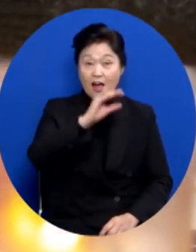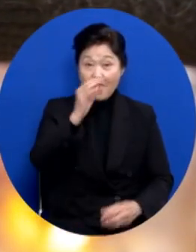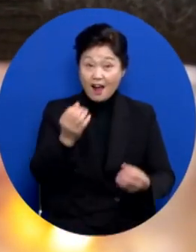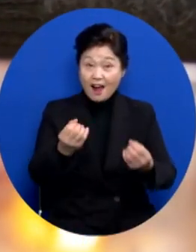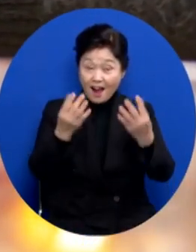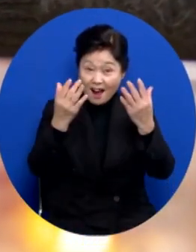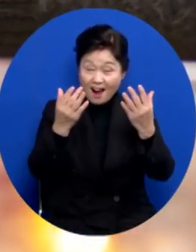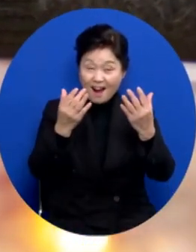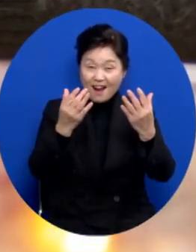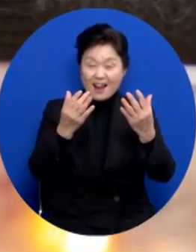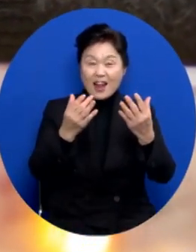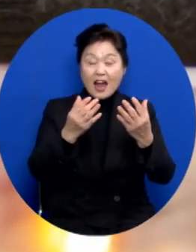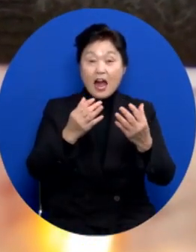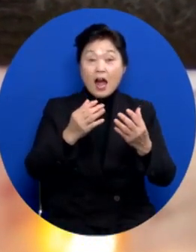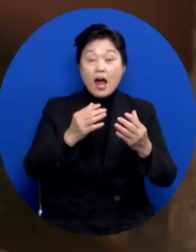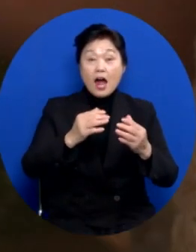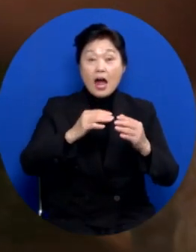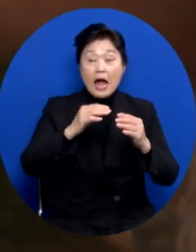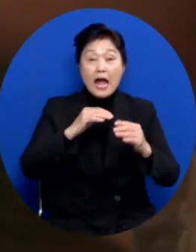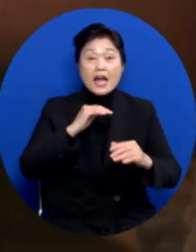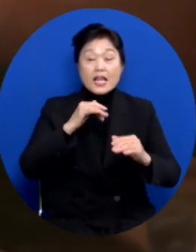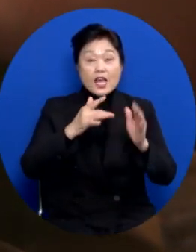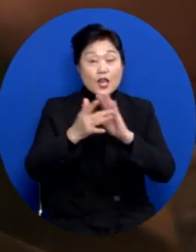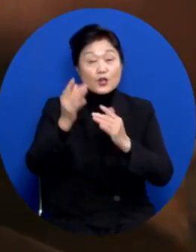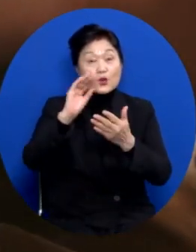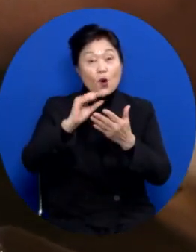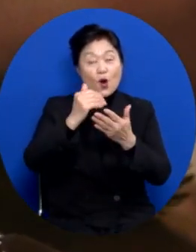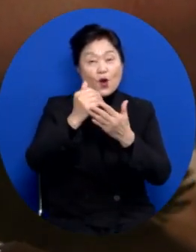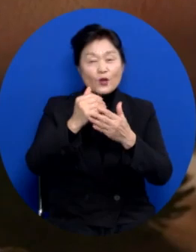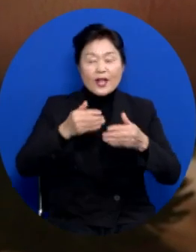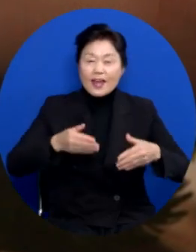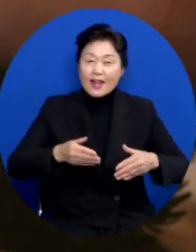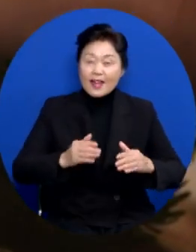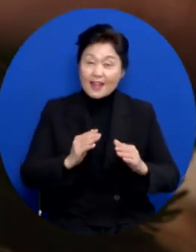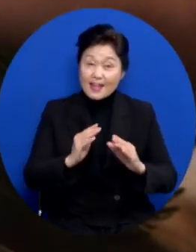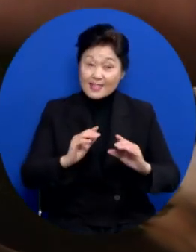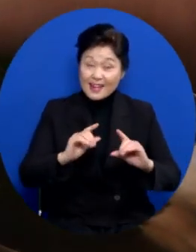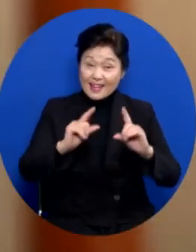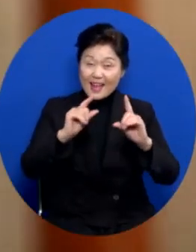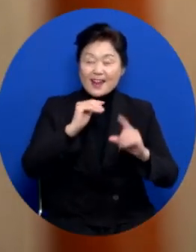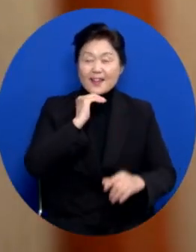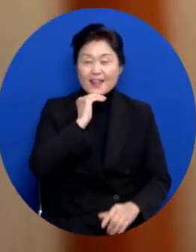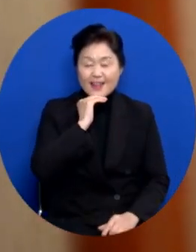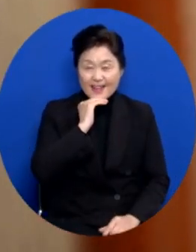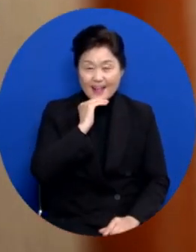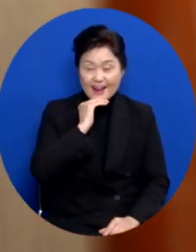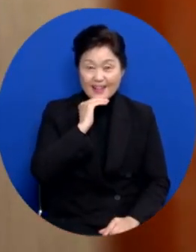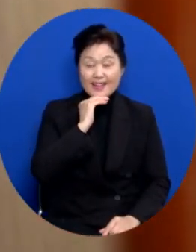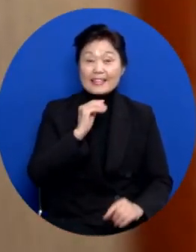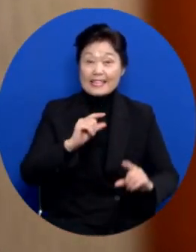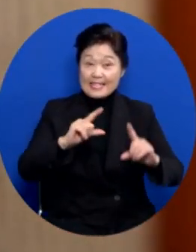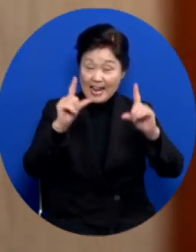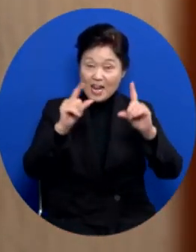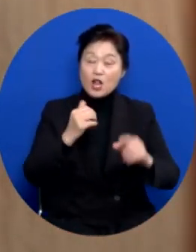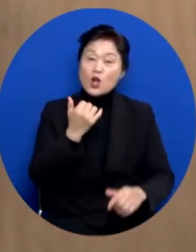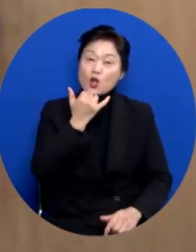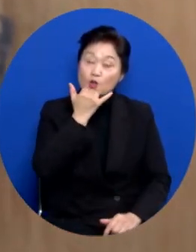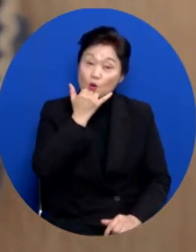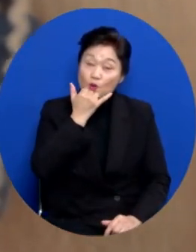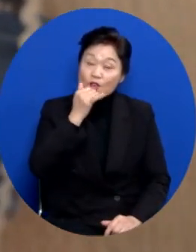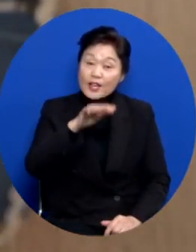성탄절 전 4주 동안 예수 그리스도 탄생을 기념하며 기다리는 대림절. 19세기 초 독일의 한 기독교